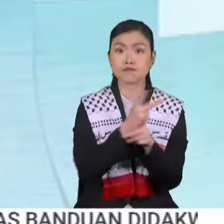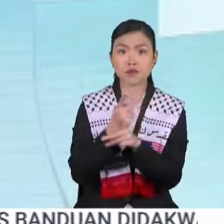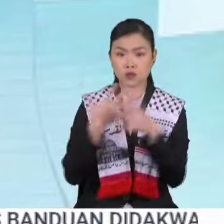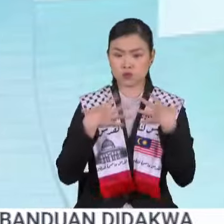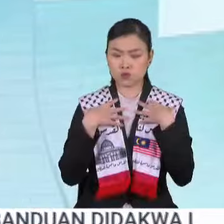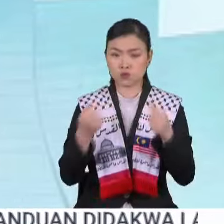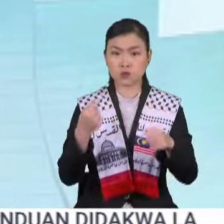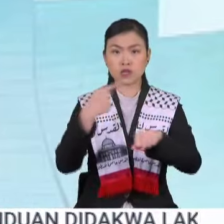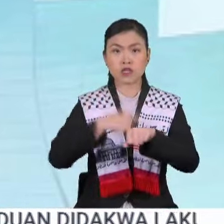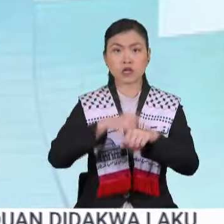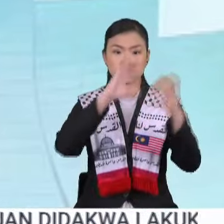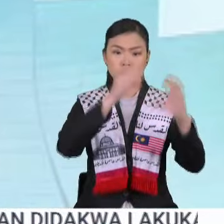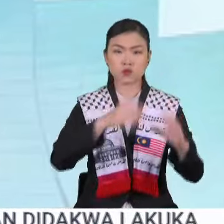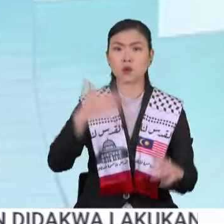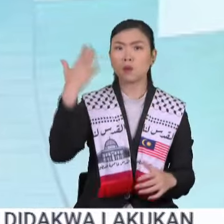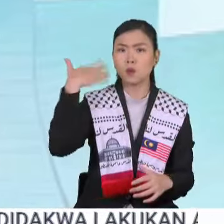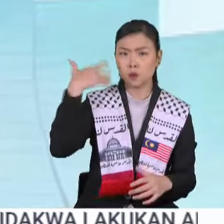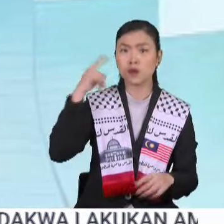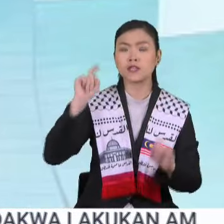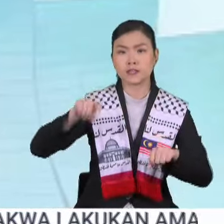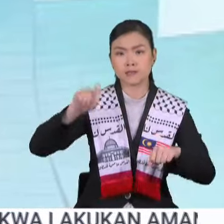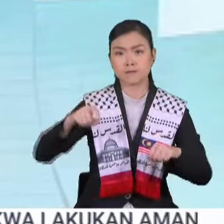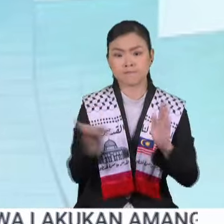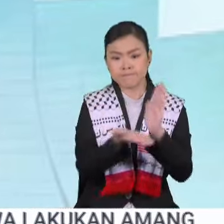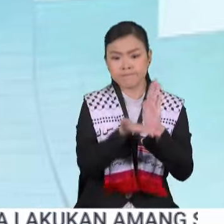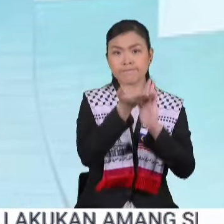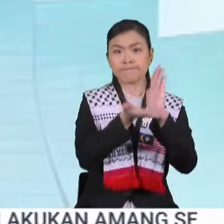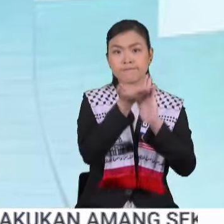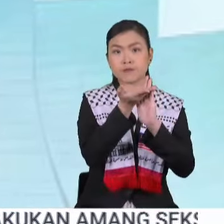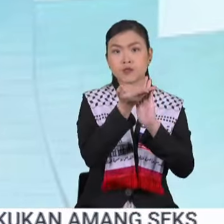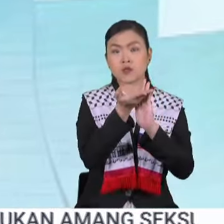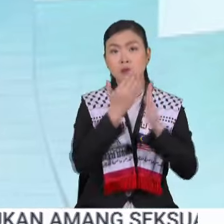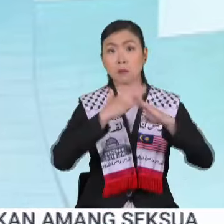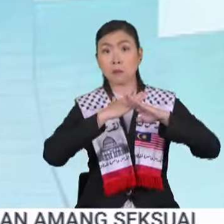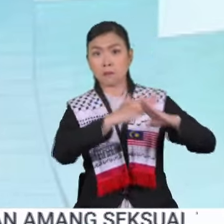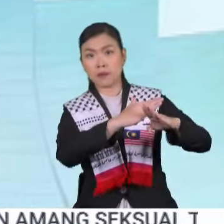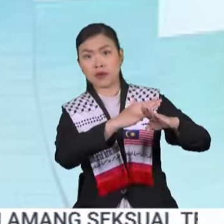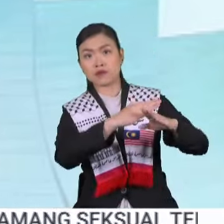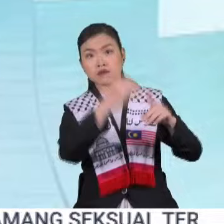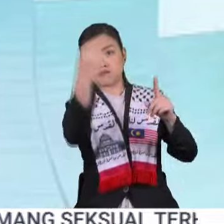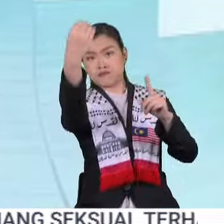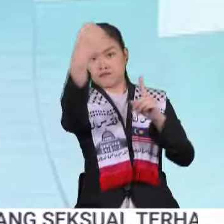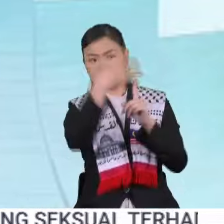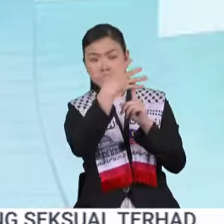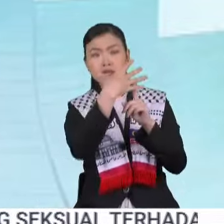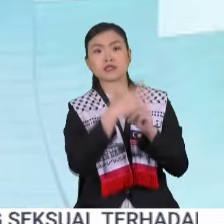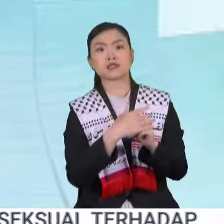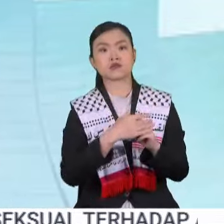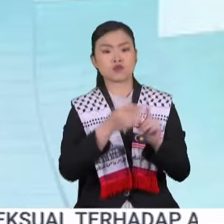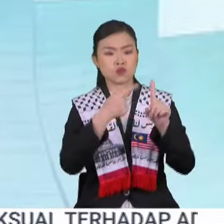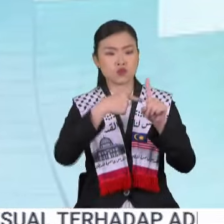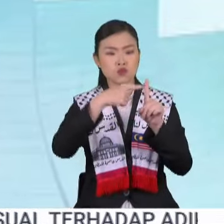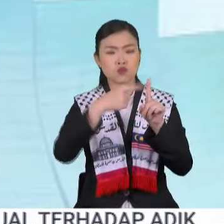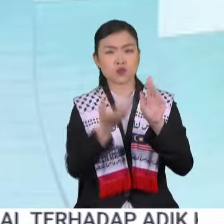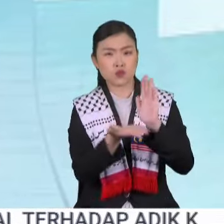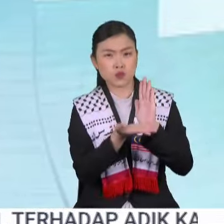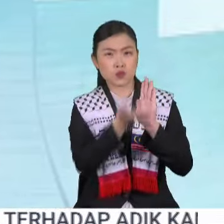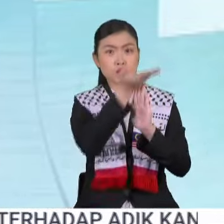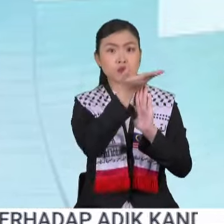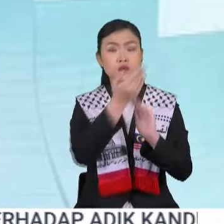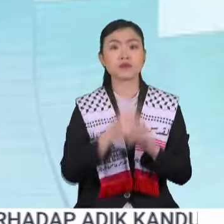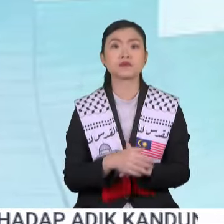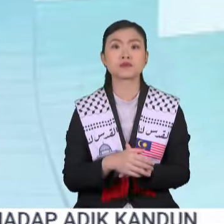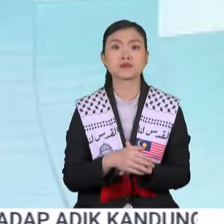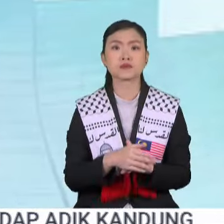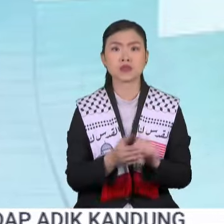Penjagaan kesihatan ketika cuaca panas perlu dipertingkat bagi mengelak terdedah kepada kesan peningkatan suhu mendadak. Peningkatan suhu dalam